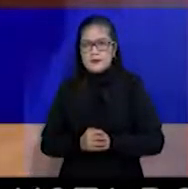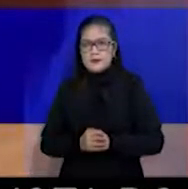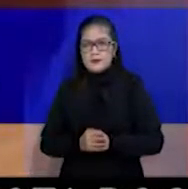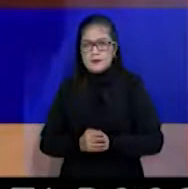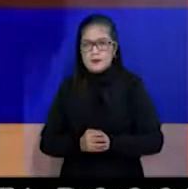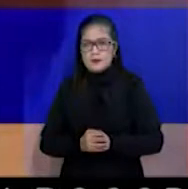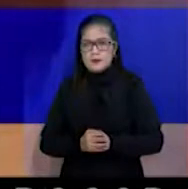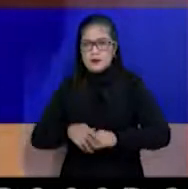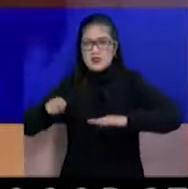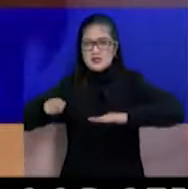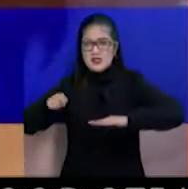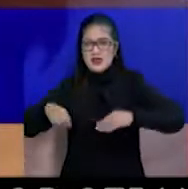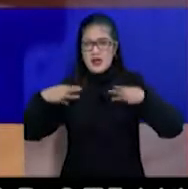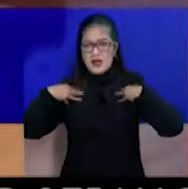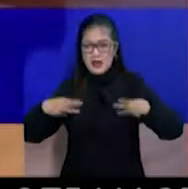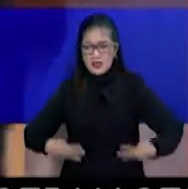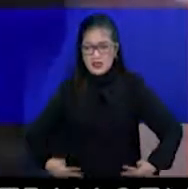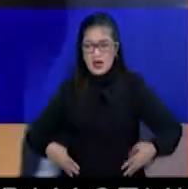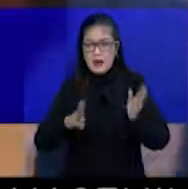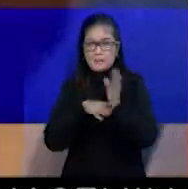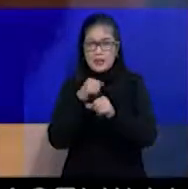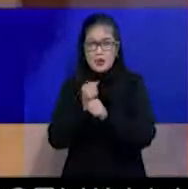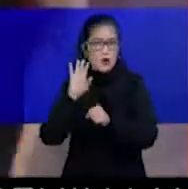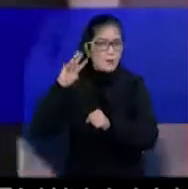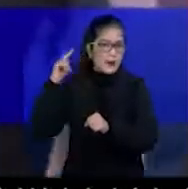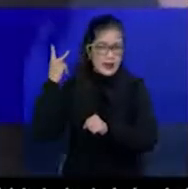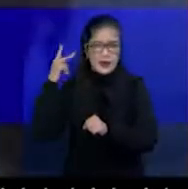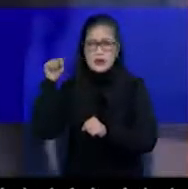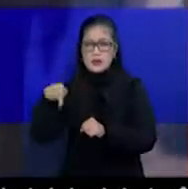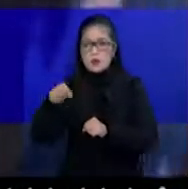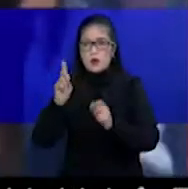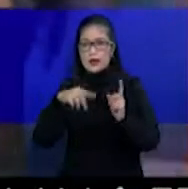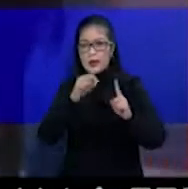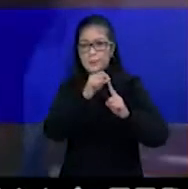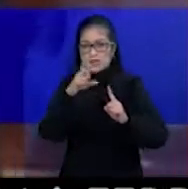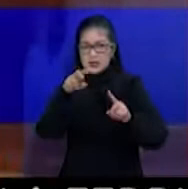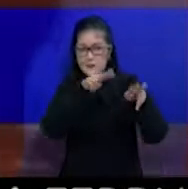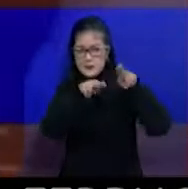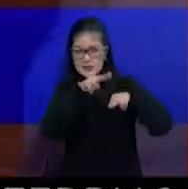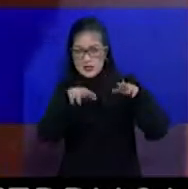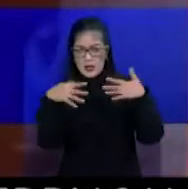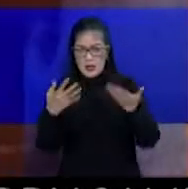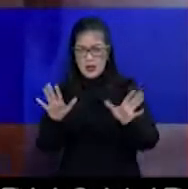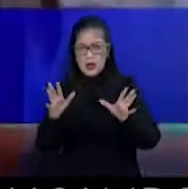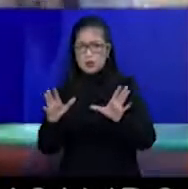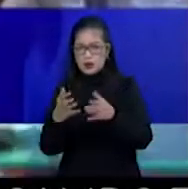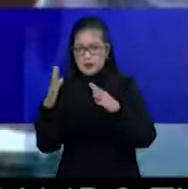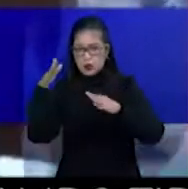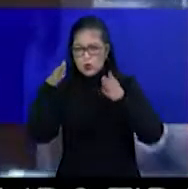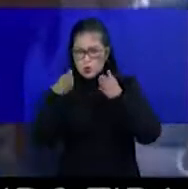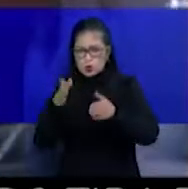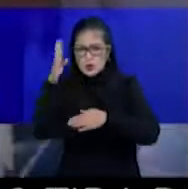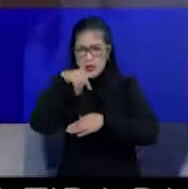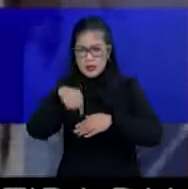Setelah sidang etik digelar pekan lalu dan tersangka kelima Putri Candrawati diperiksa, tim khusus Mabes Polri hari ini menggelar rekonstruksi pembunuhan berencana